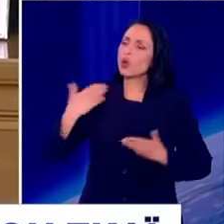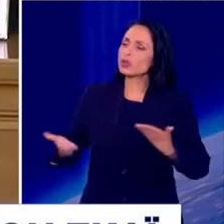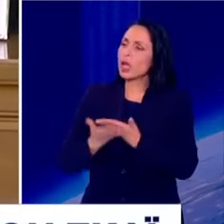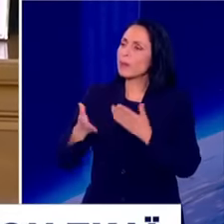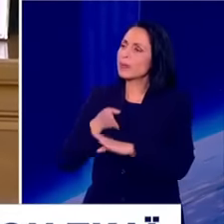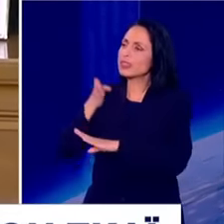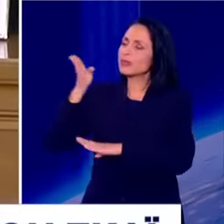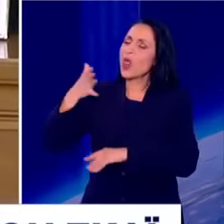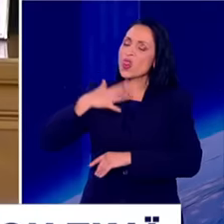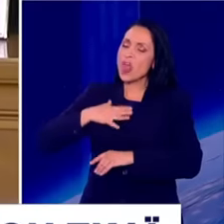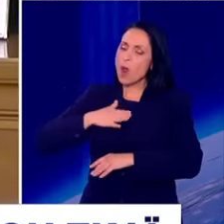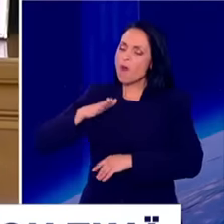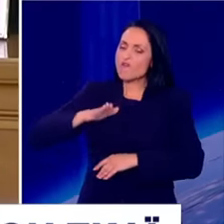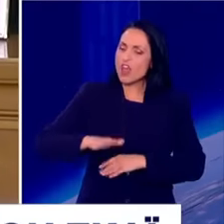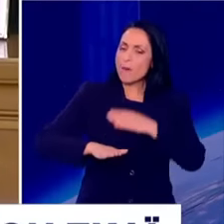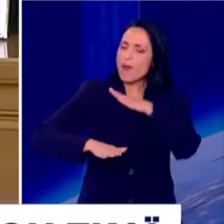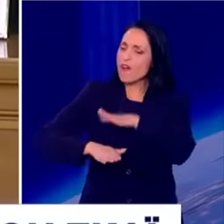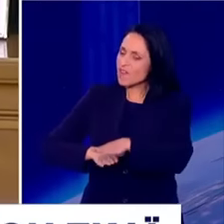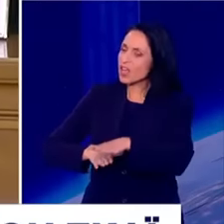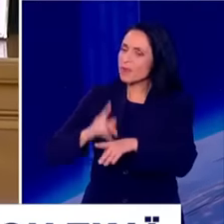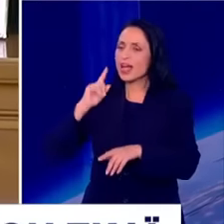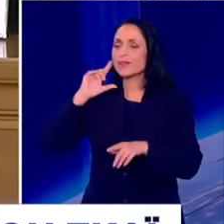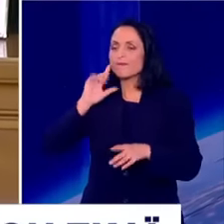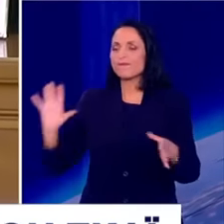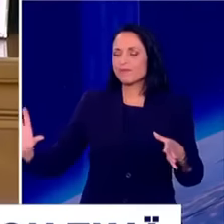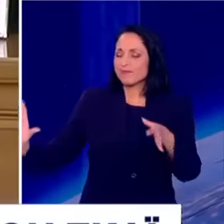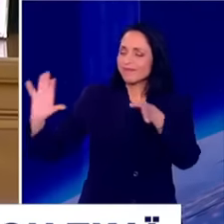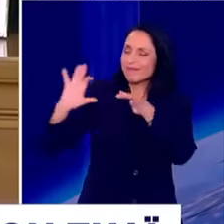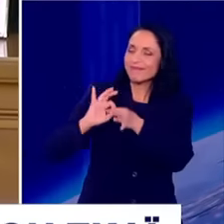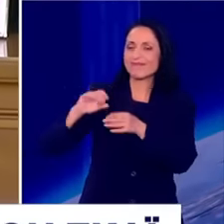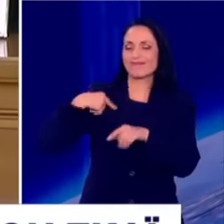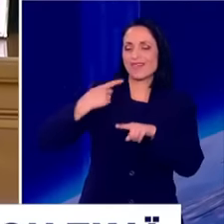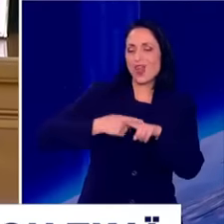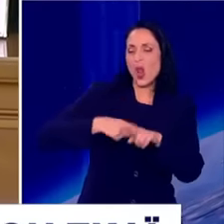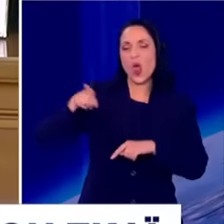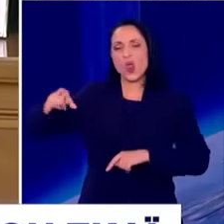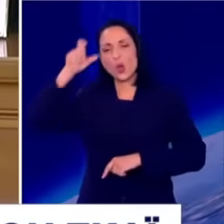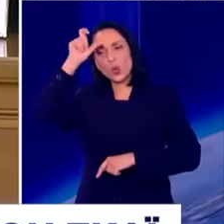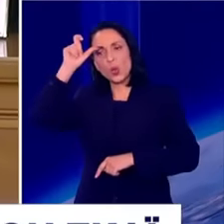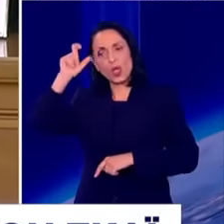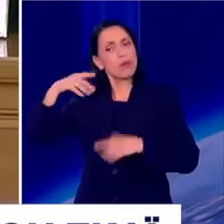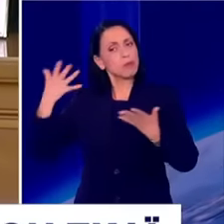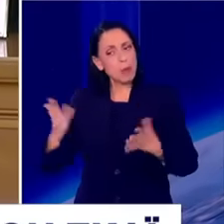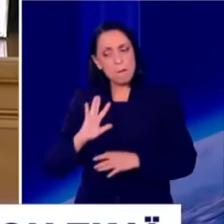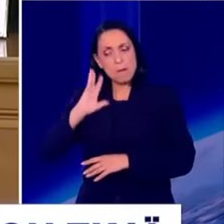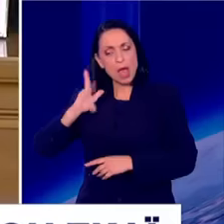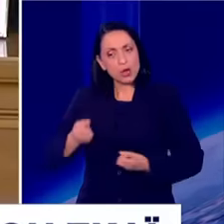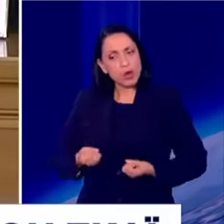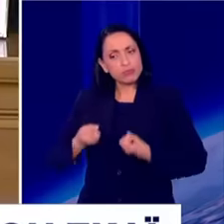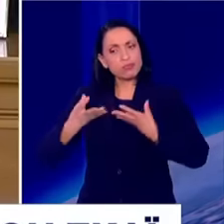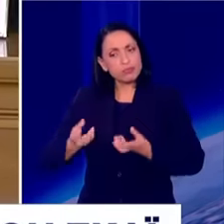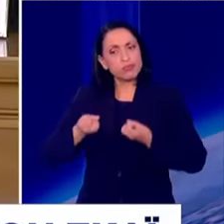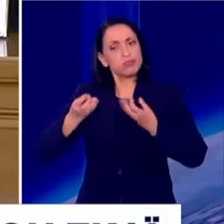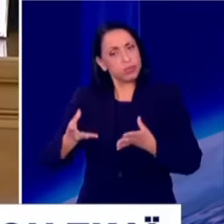ένα βήμα παραπέρα στην ελληνοτουρκική προσέγγιση, η οποία έχει αποδώσει κάποια σημαντικά μετρήσιμα αποτελέσματα. Θα σταθώ σε